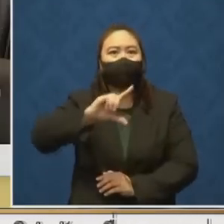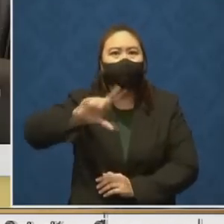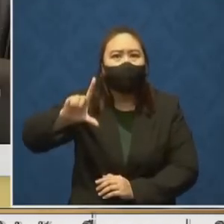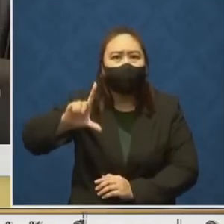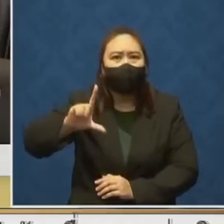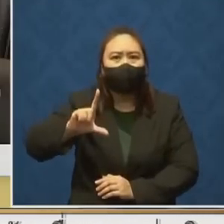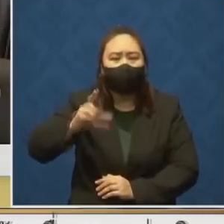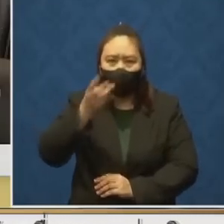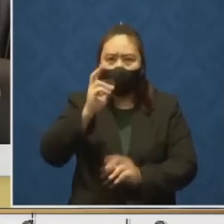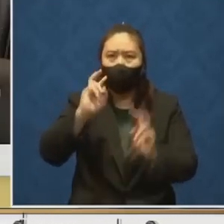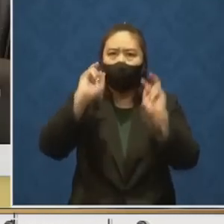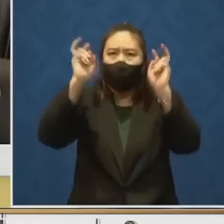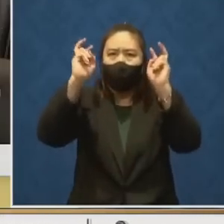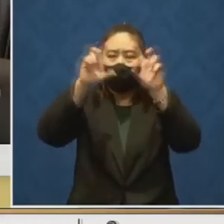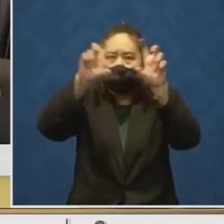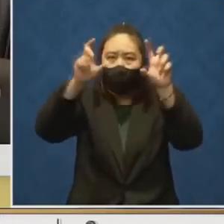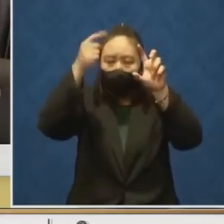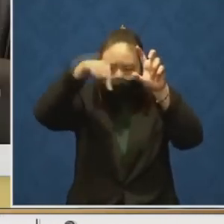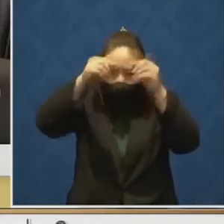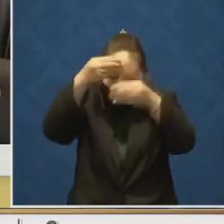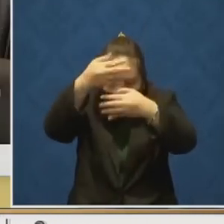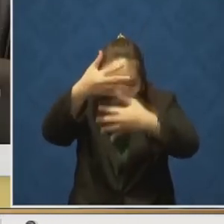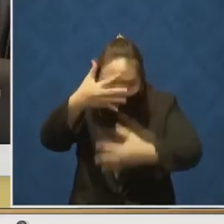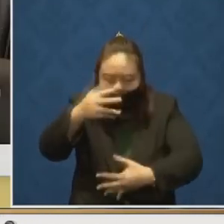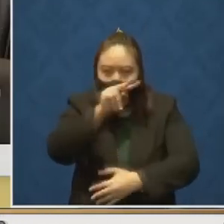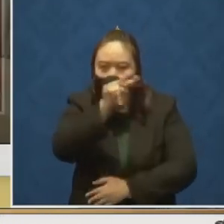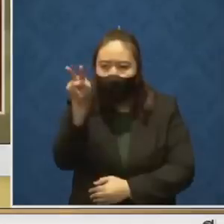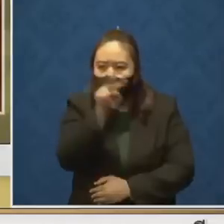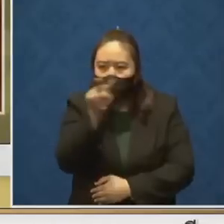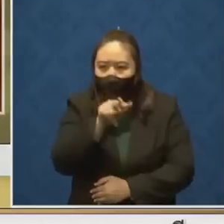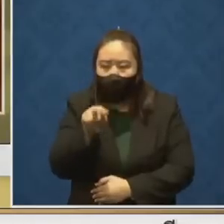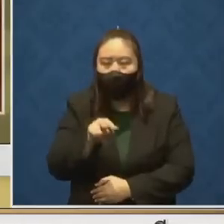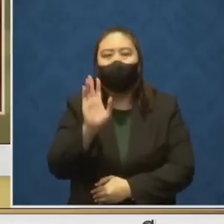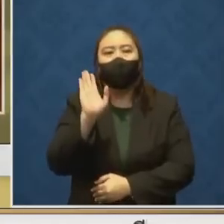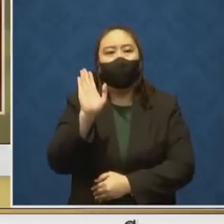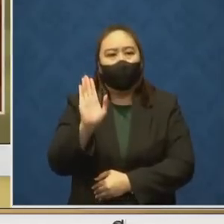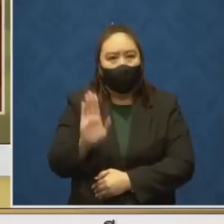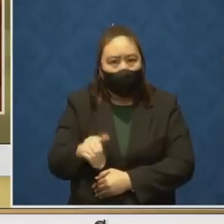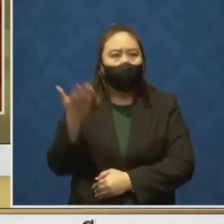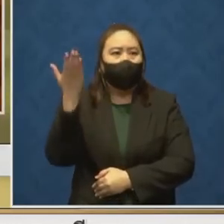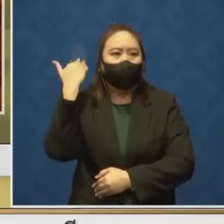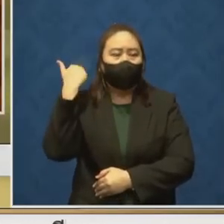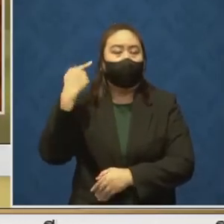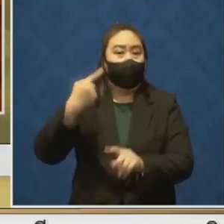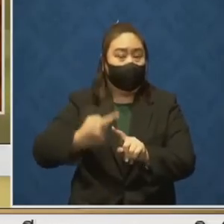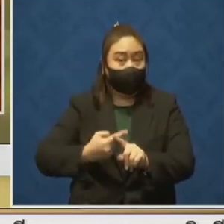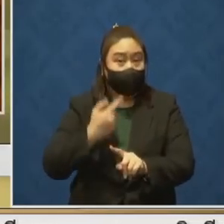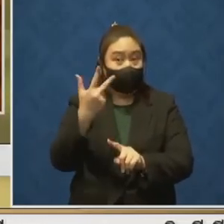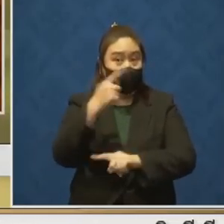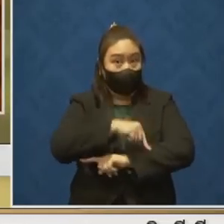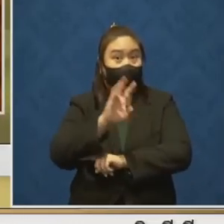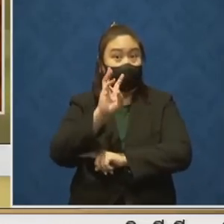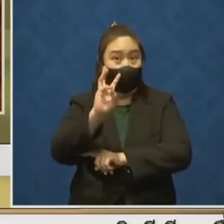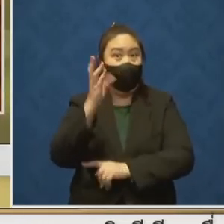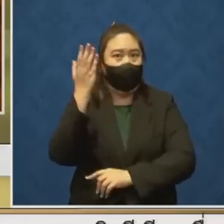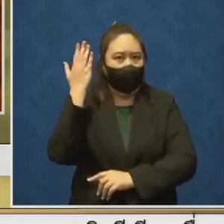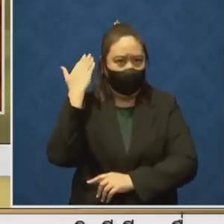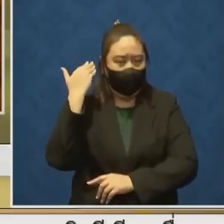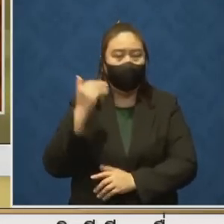้อในข่าวนะคะ5.ได้รายละเอียดของเรื่องนี้เพิ่มขึ้น5. คือได้ทรบว่าเมอวัที่ 6 มีนาคมที่ผ่านมาค่ะ